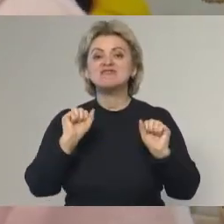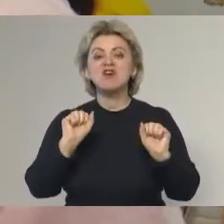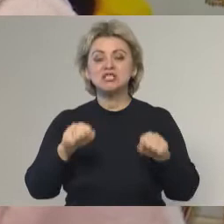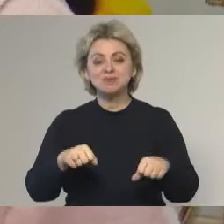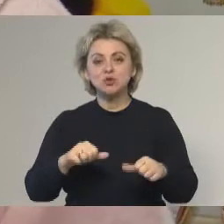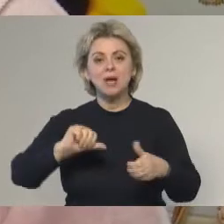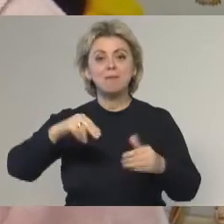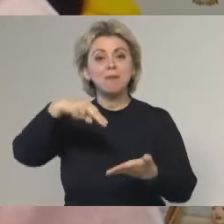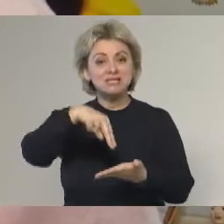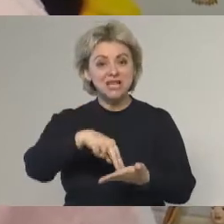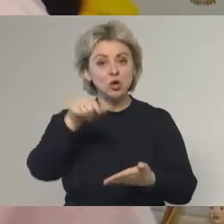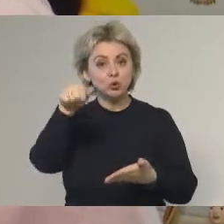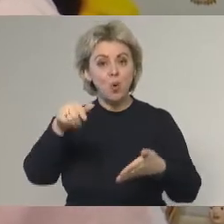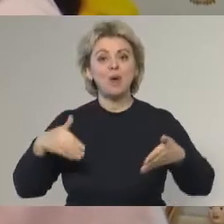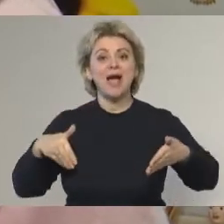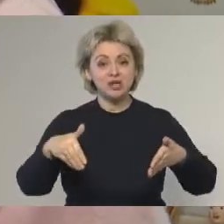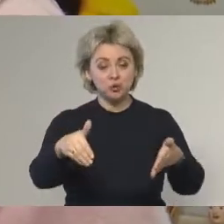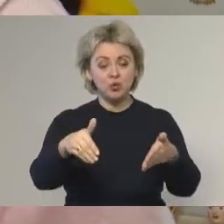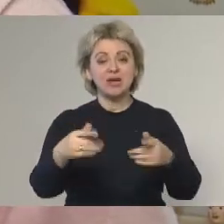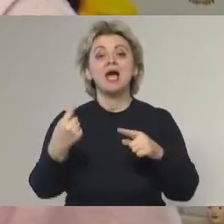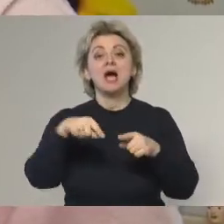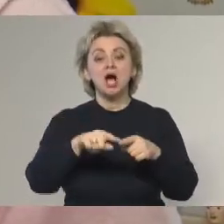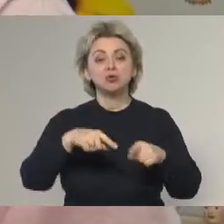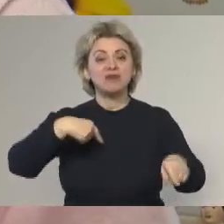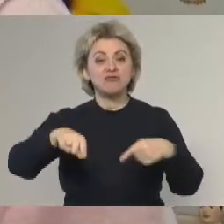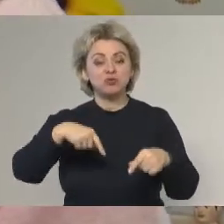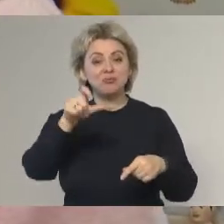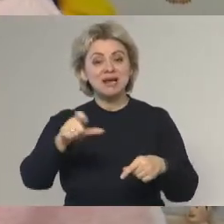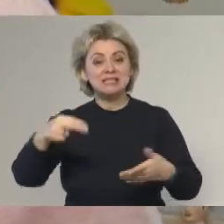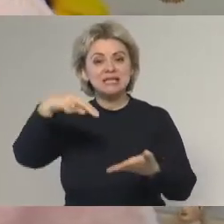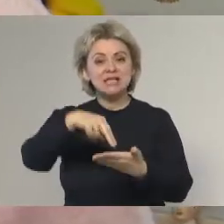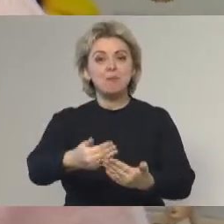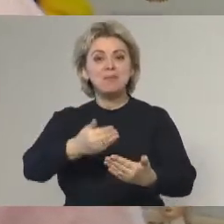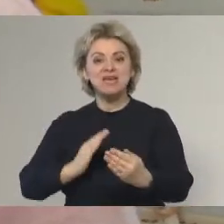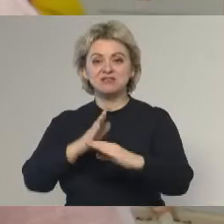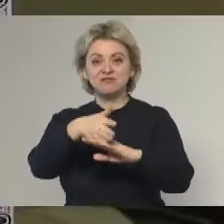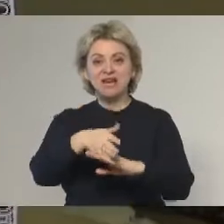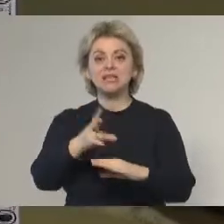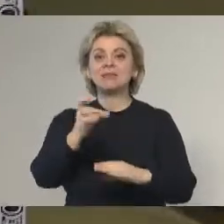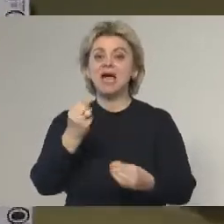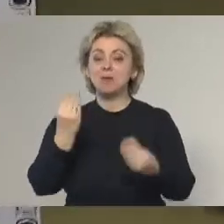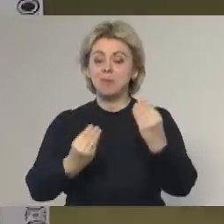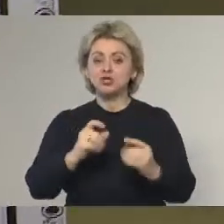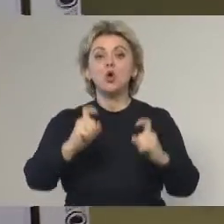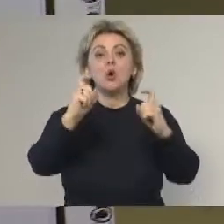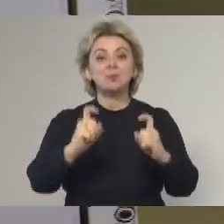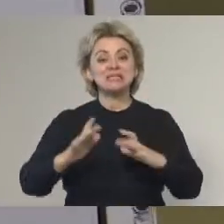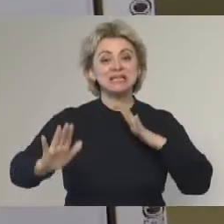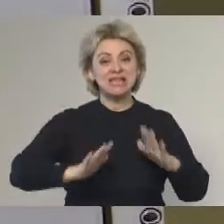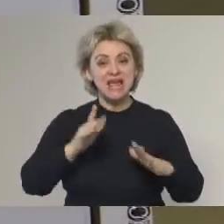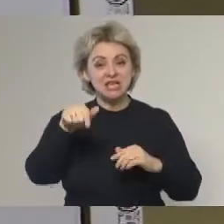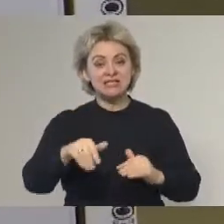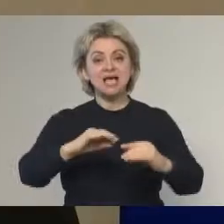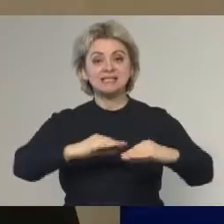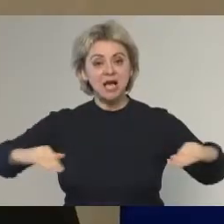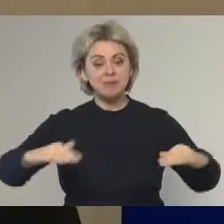возможность постоять в том коридоре, в котором футболисты стоят перед выходом на матч. Посидеть на тренерской скамейке.